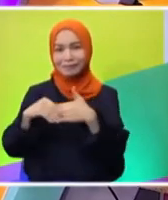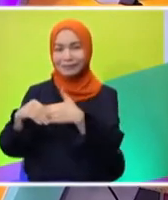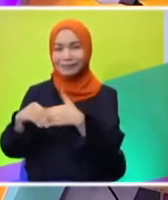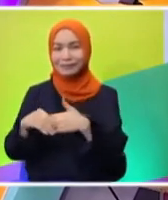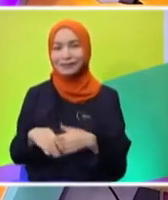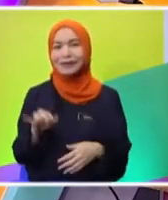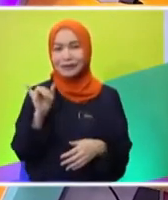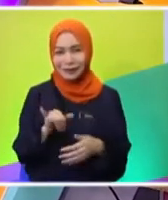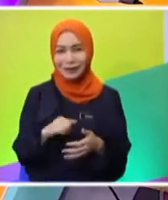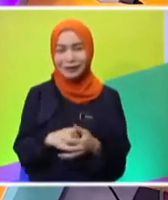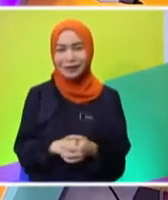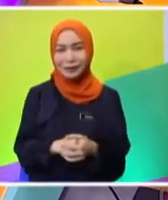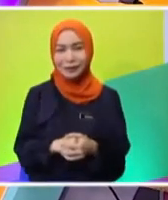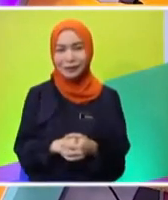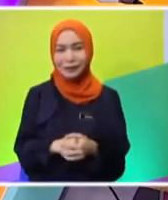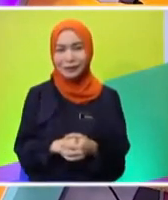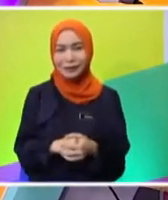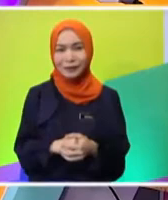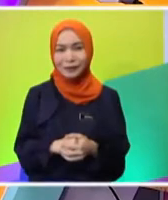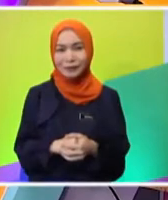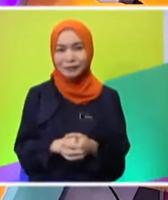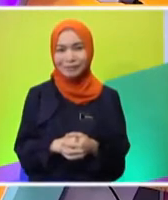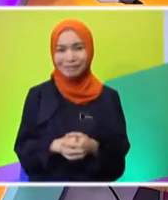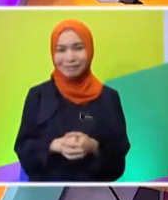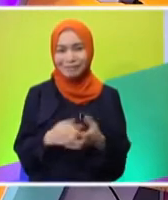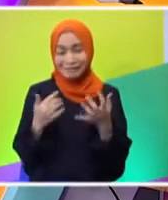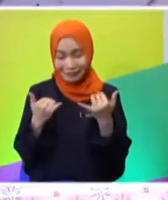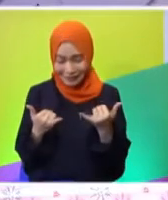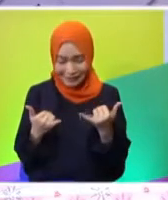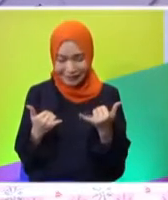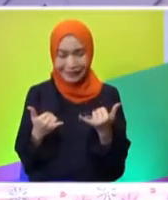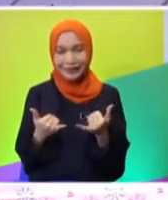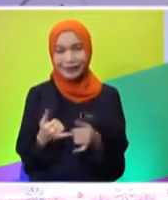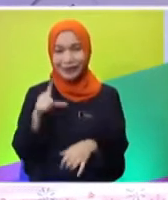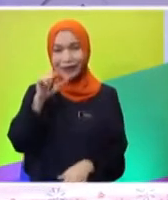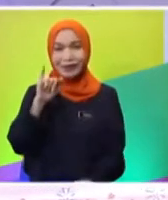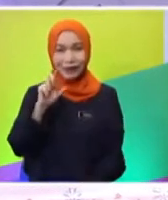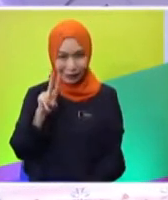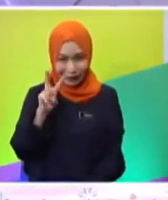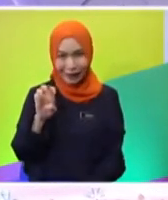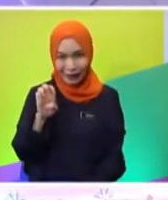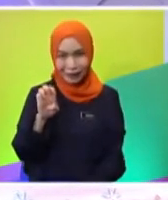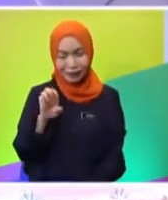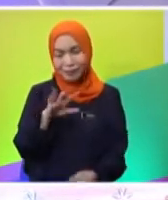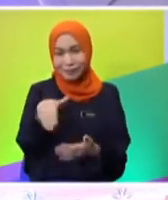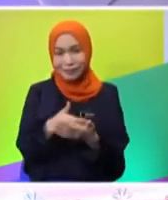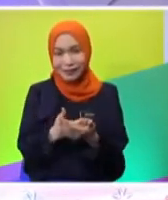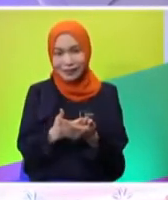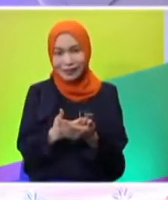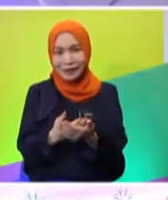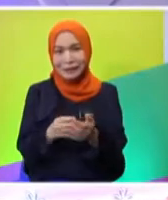dibuat protes secara langsung di hadapan tinggi daripada mudah dia akan menjadi susah sebab